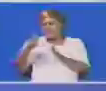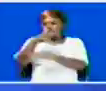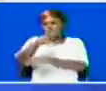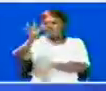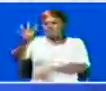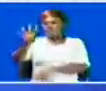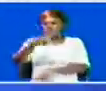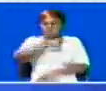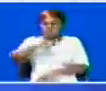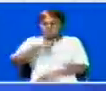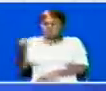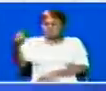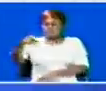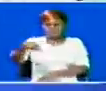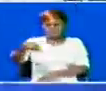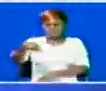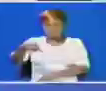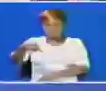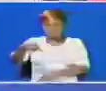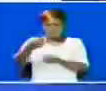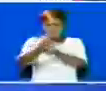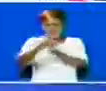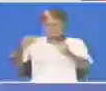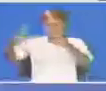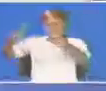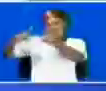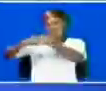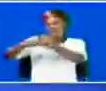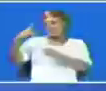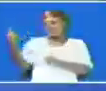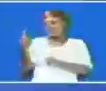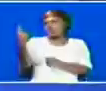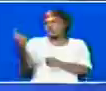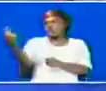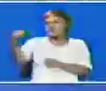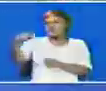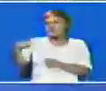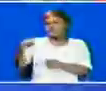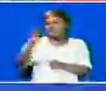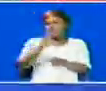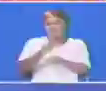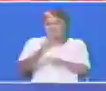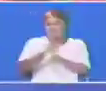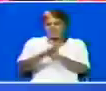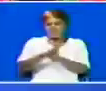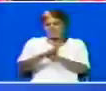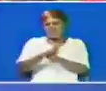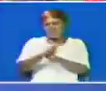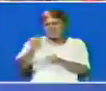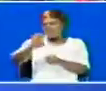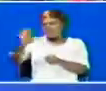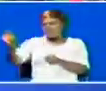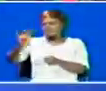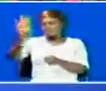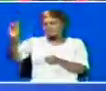kutoka mataifa ya nje wangehudhuria, ni marais 9 pekee ndio waliohudhuria, wengi wao wakiwa kutoka kanda ya Afrika